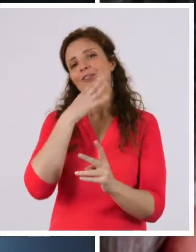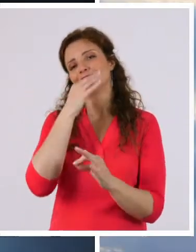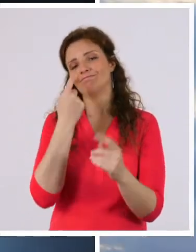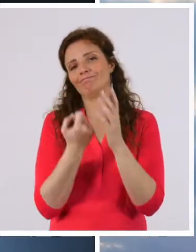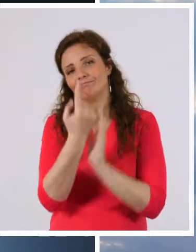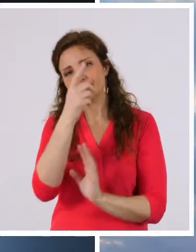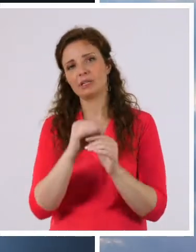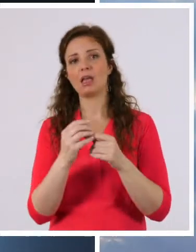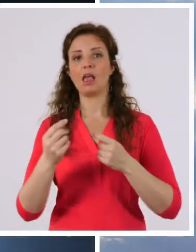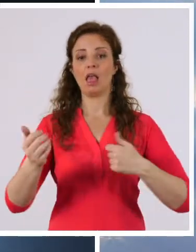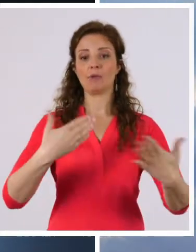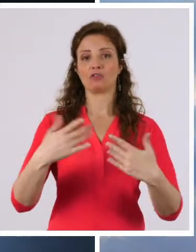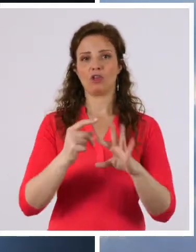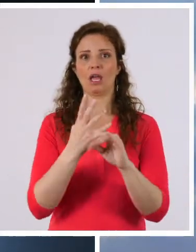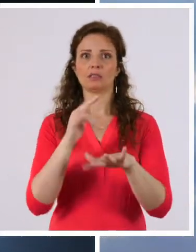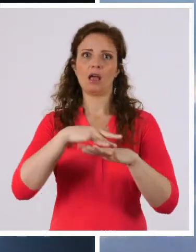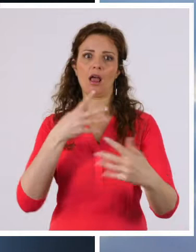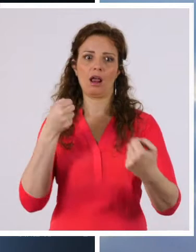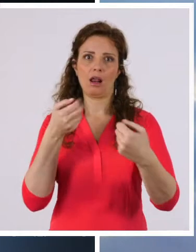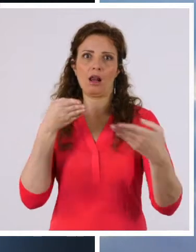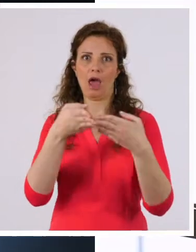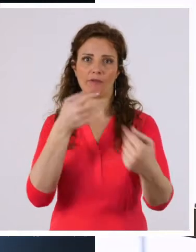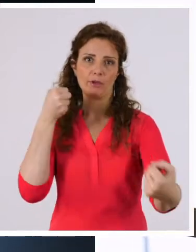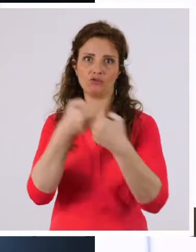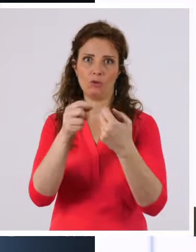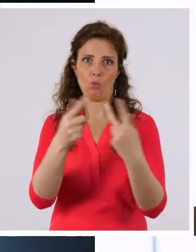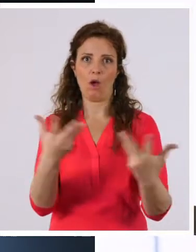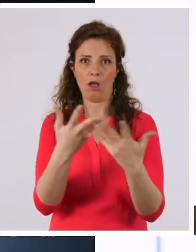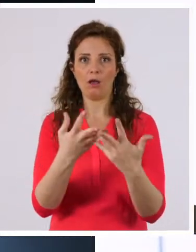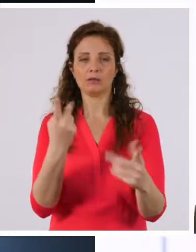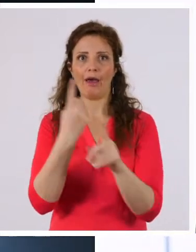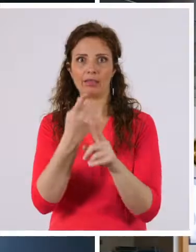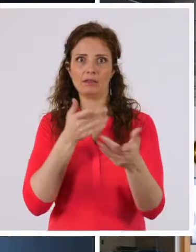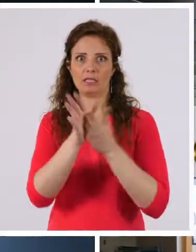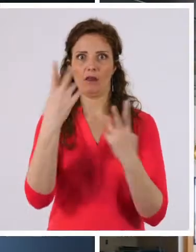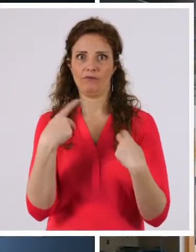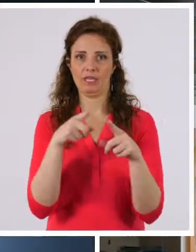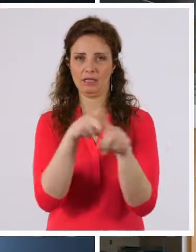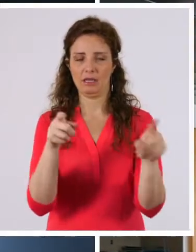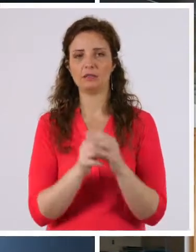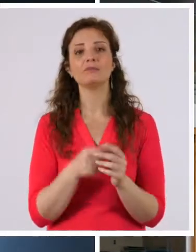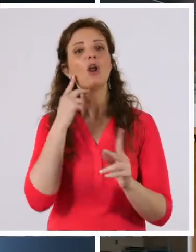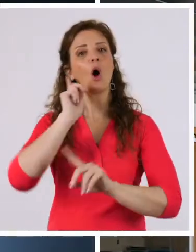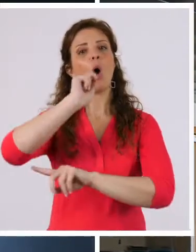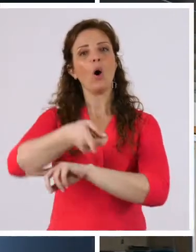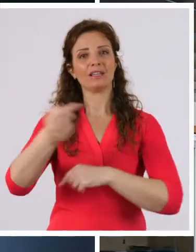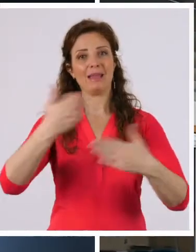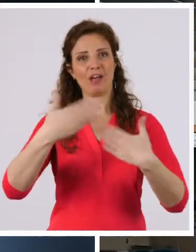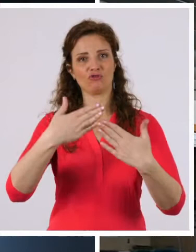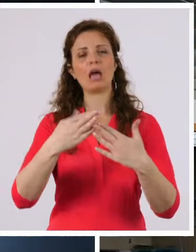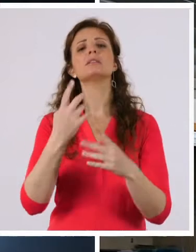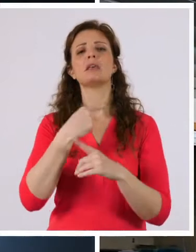coinvolta la nave e potrebbe metterne in pericolo la sopravvivenza. L'ordine di emergenza generale viene dato, su disposizione